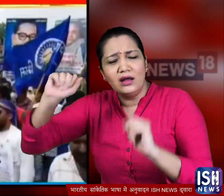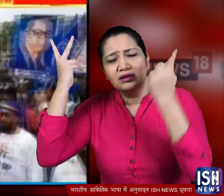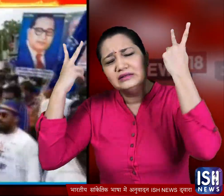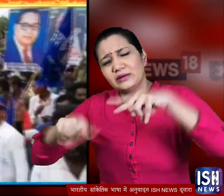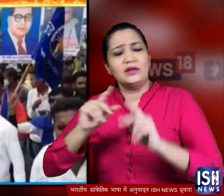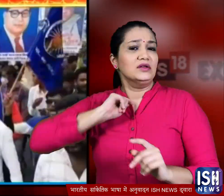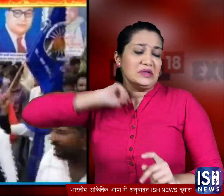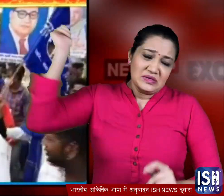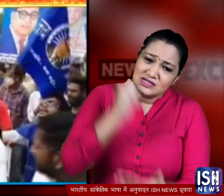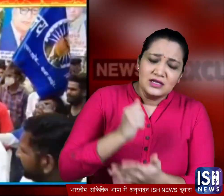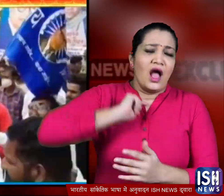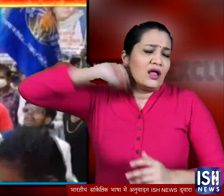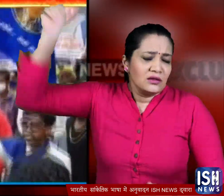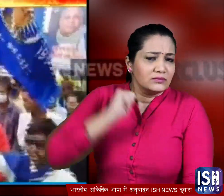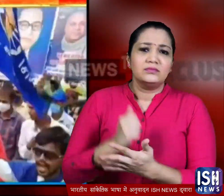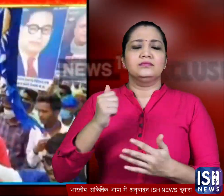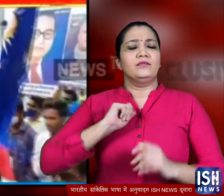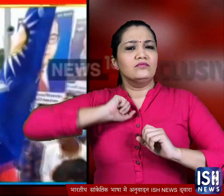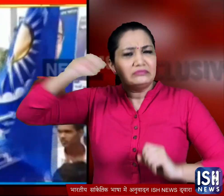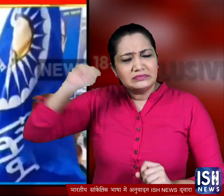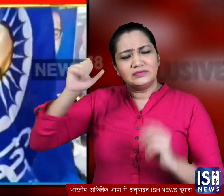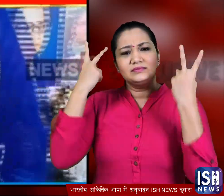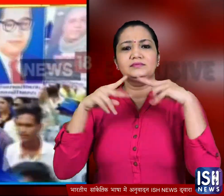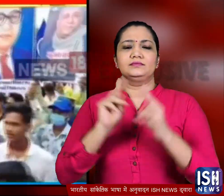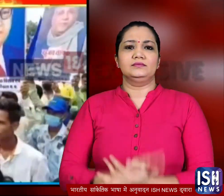आरोपियों को फांसी देने की मांग करते हुए नारेबाजी करने लगे।